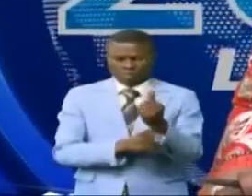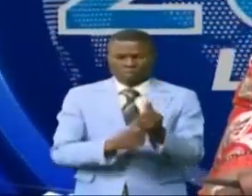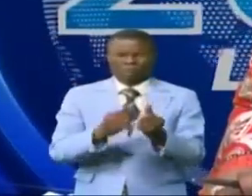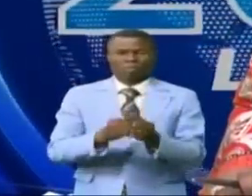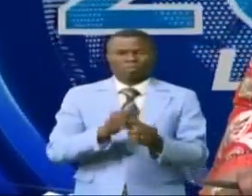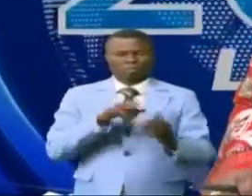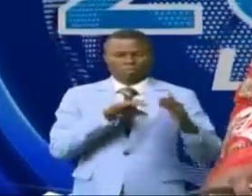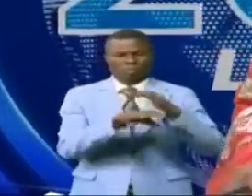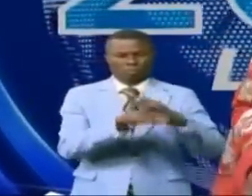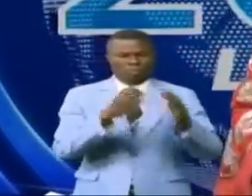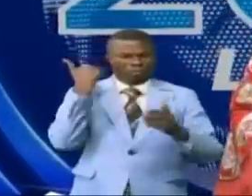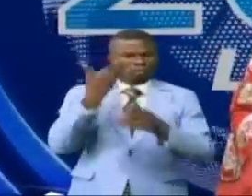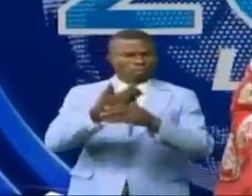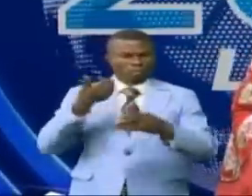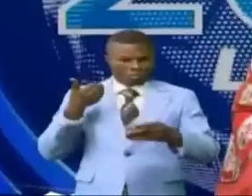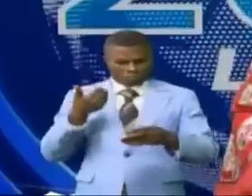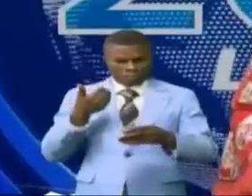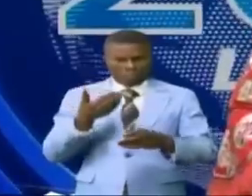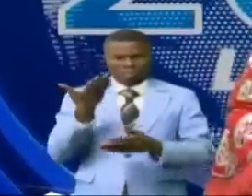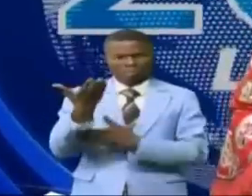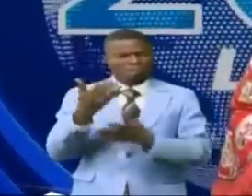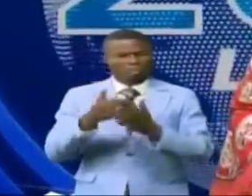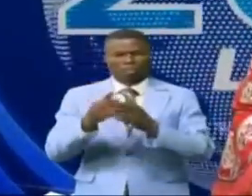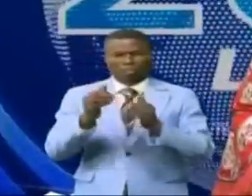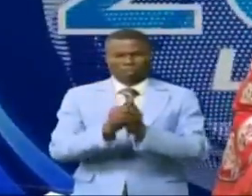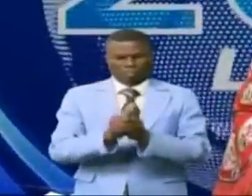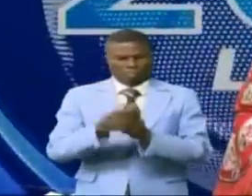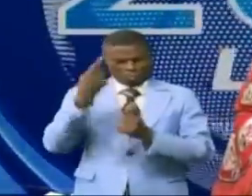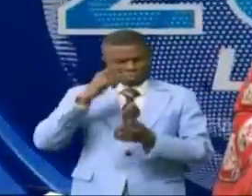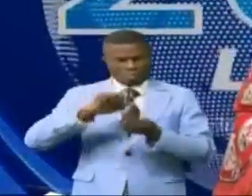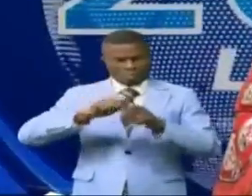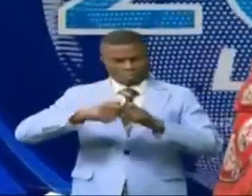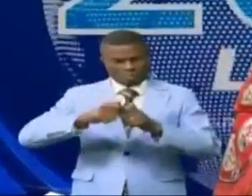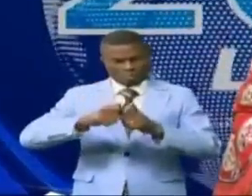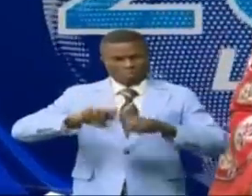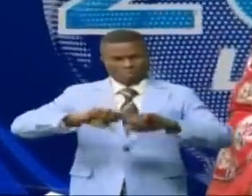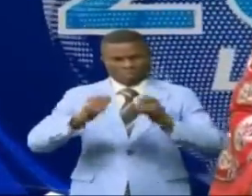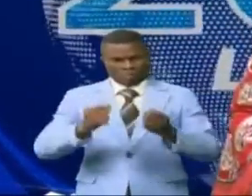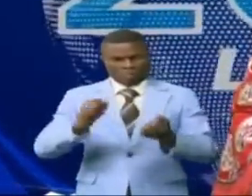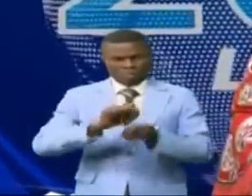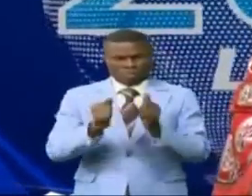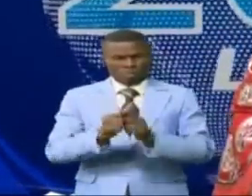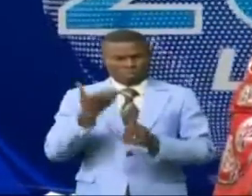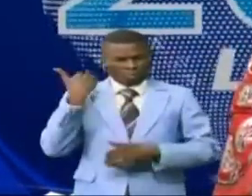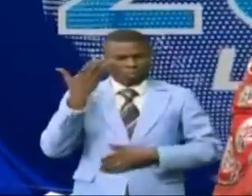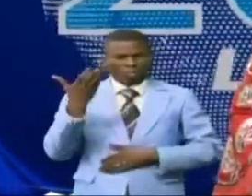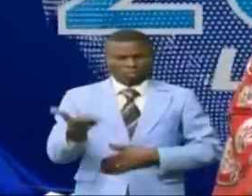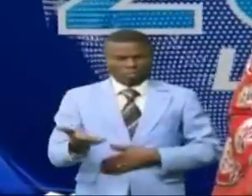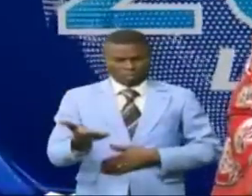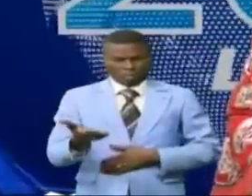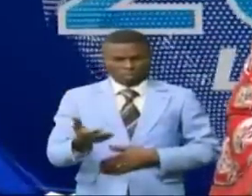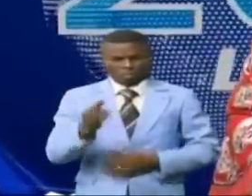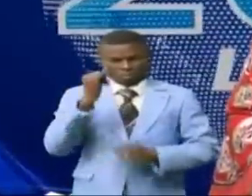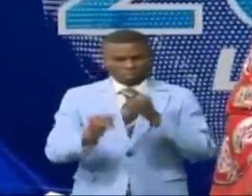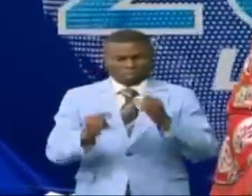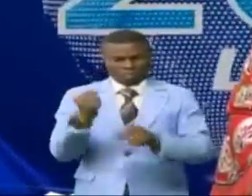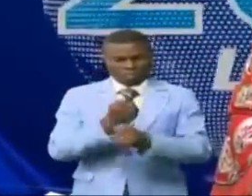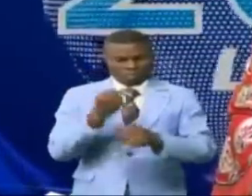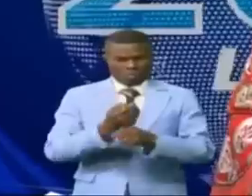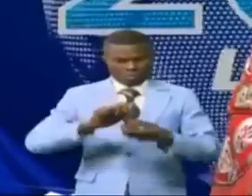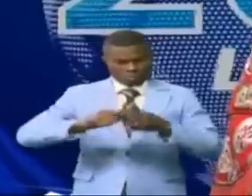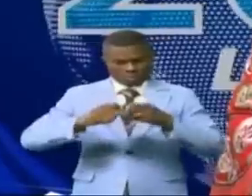se constituer des réserves d'eau et de l'excuser pour ce désagrément lié à cette intervention. Elle les rassure